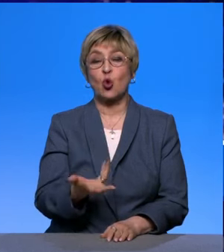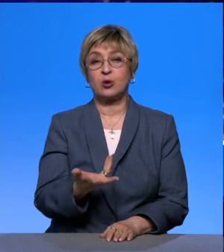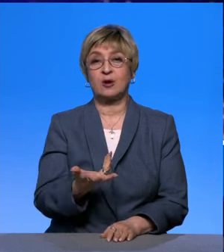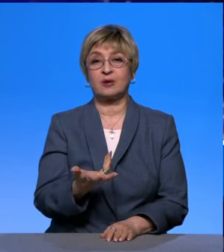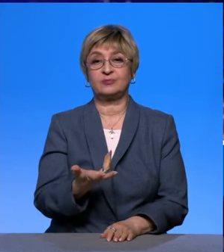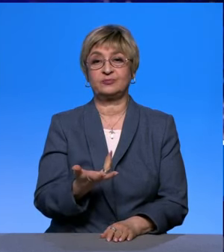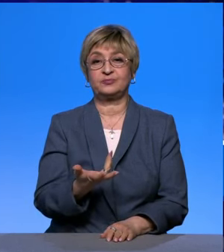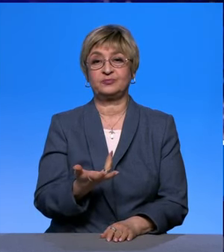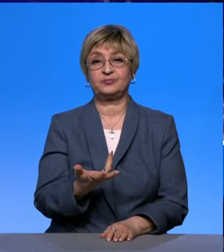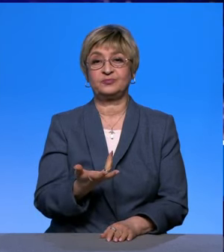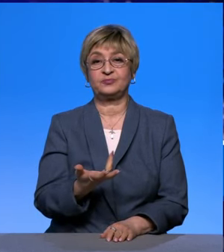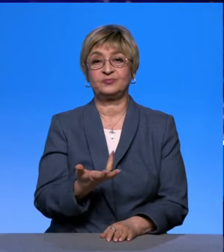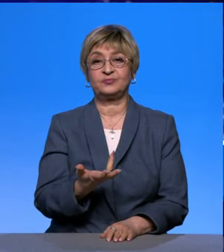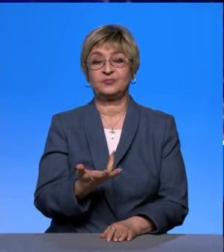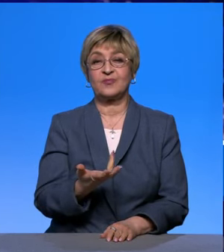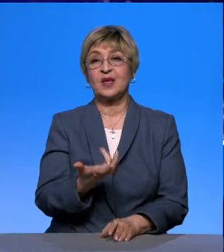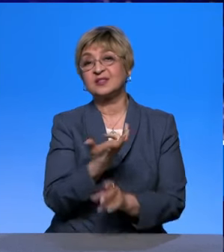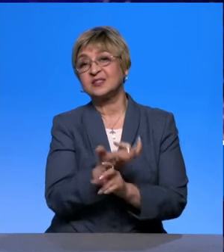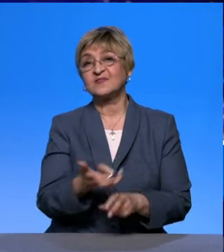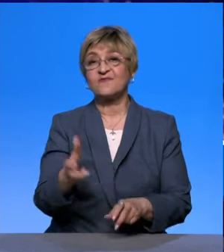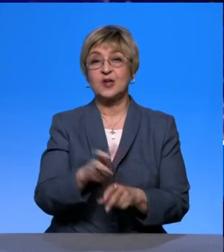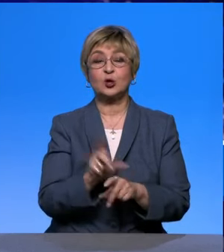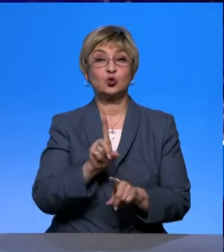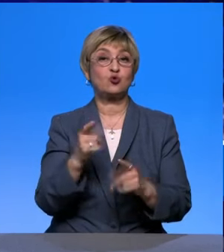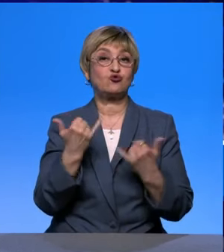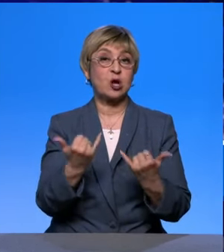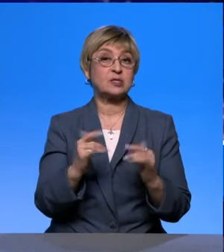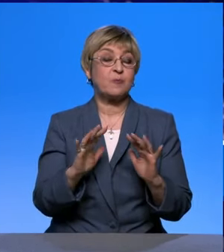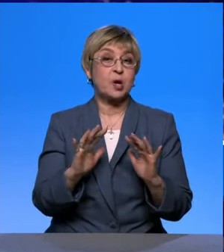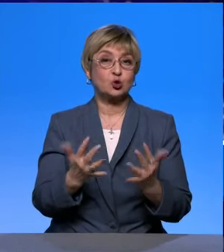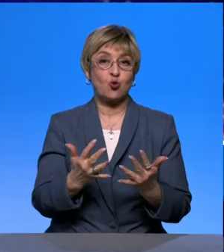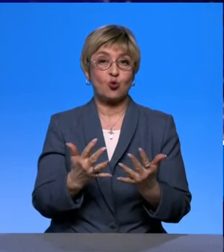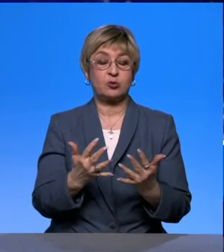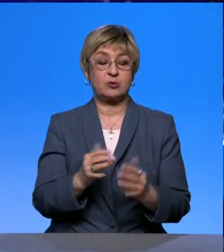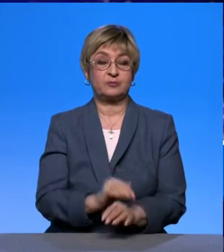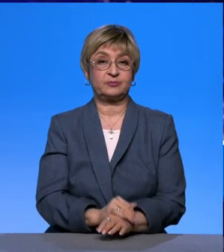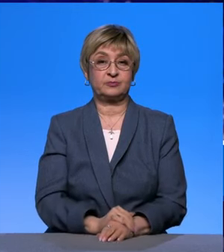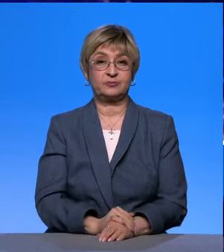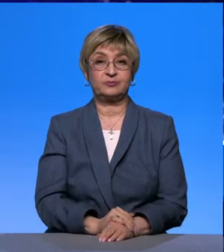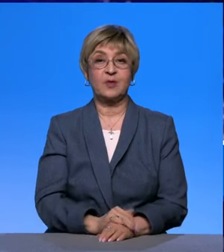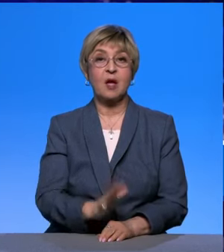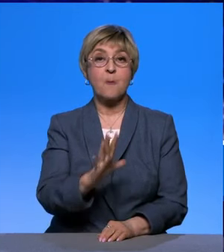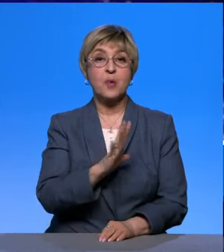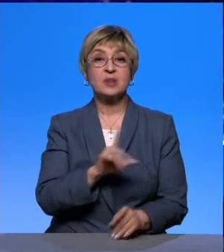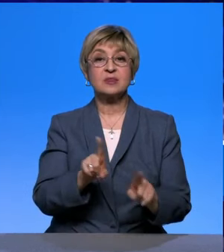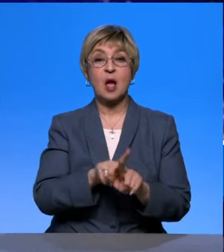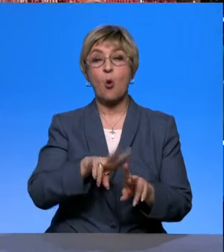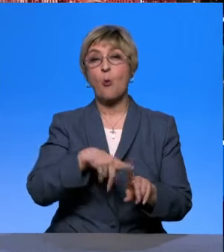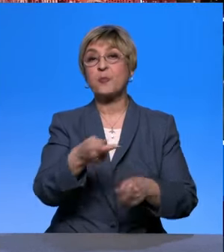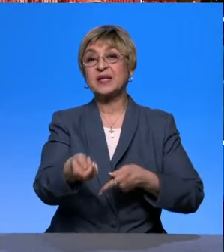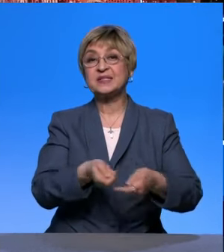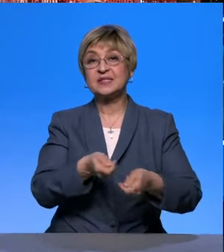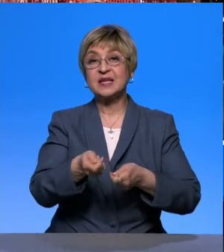как сказать, это вопиющее, вот то, что сейчас происходит. Знаете, был такой президент Международного олимпийского